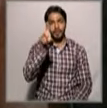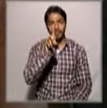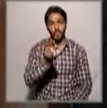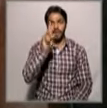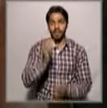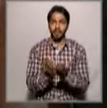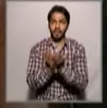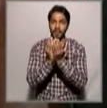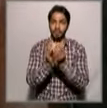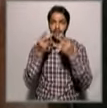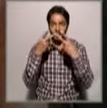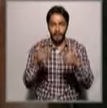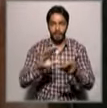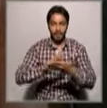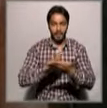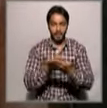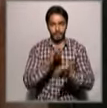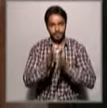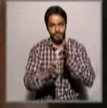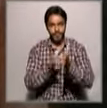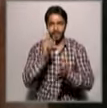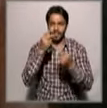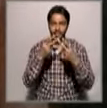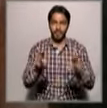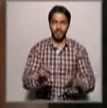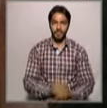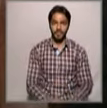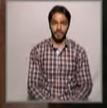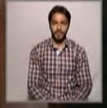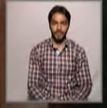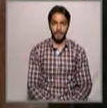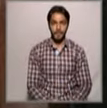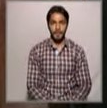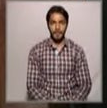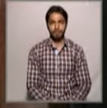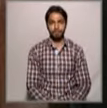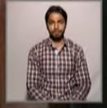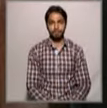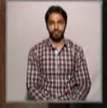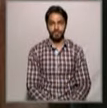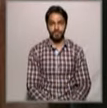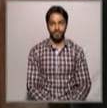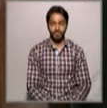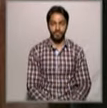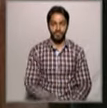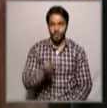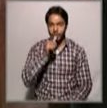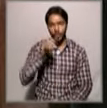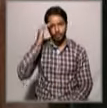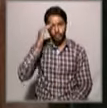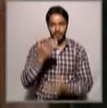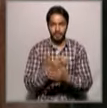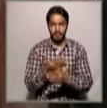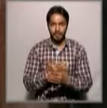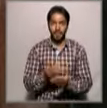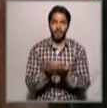أن يتقبل من أخي الأستاذ عمرو الجمال، بصراحة يعني جهد طيب، لغة الإشارة حاجة إضافة جميلة لقناة